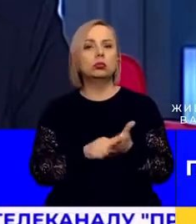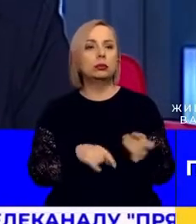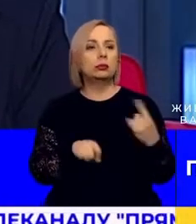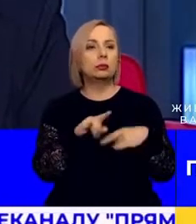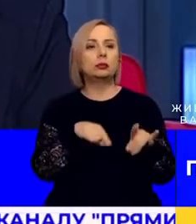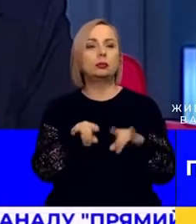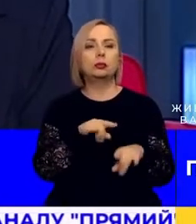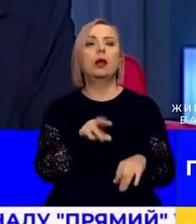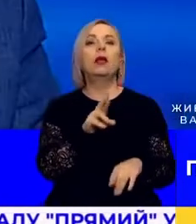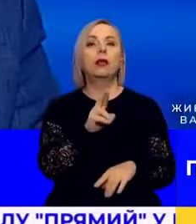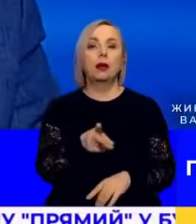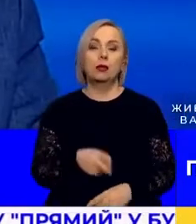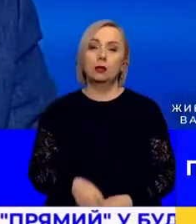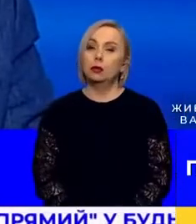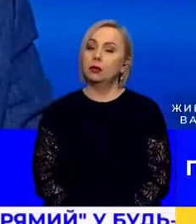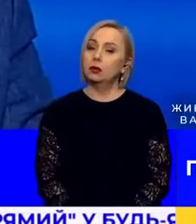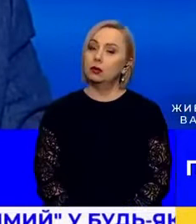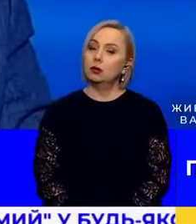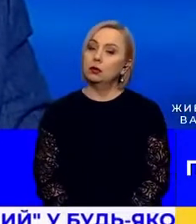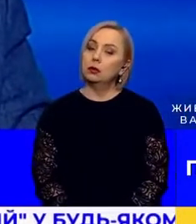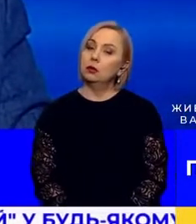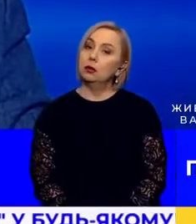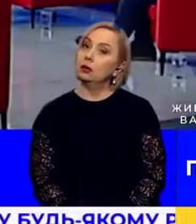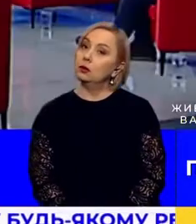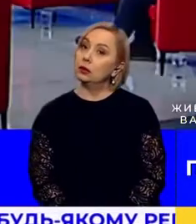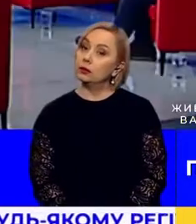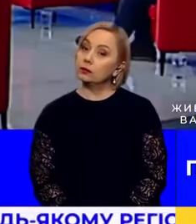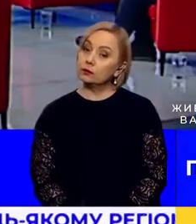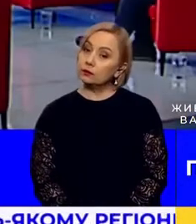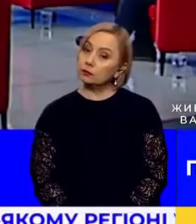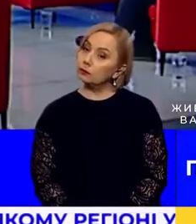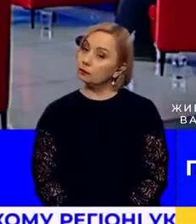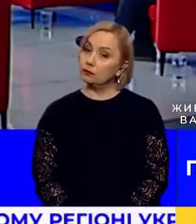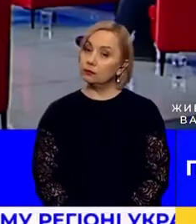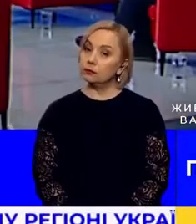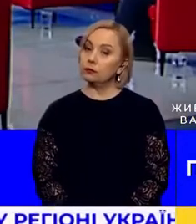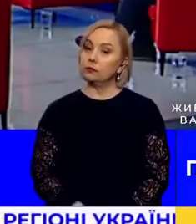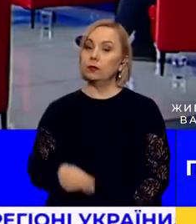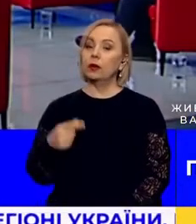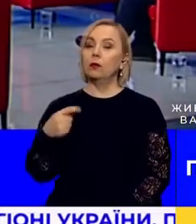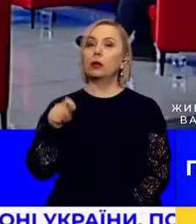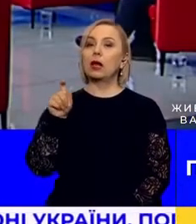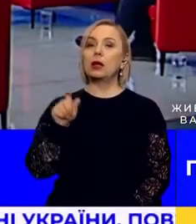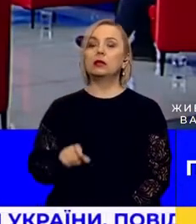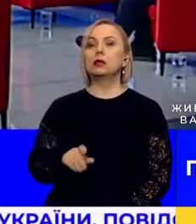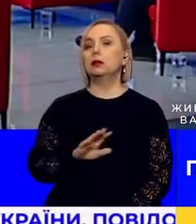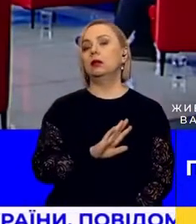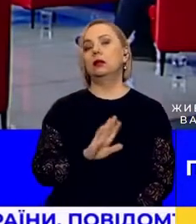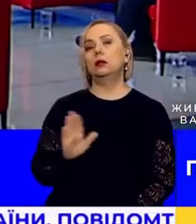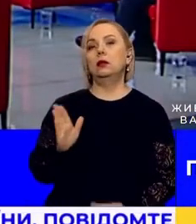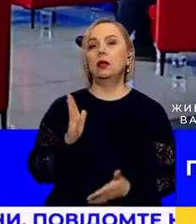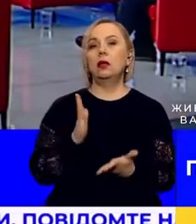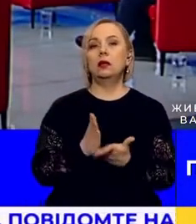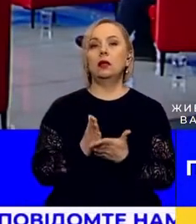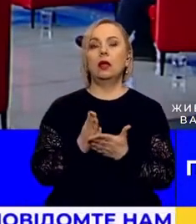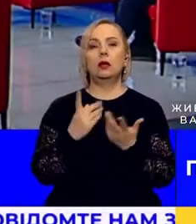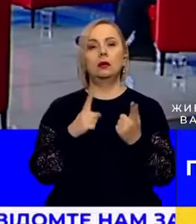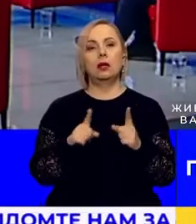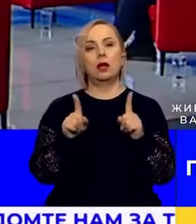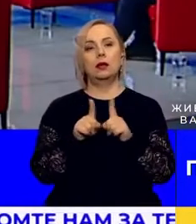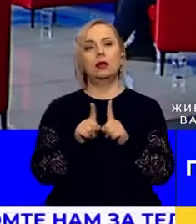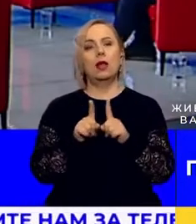можна так сказати, це зробити? Ну, давайте скажемо, що президент не є такий і не